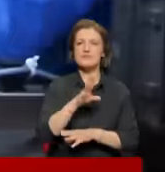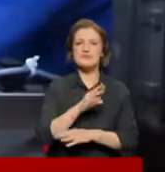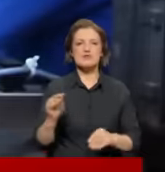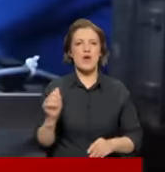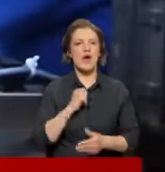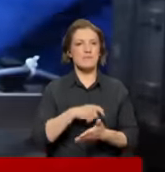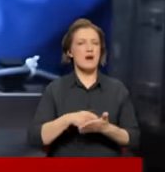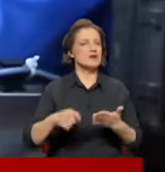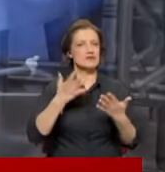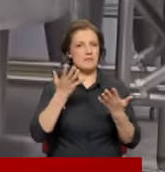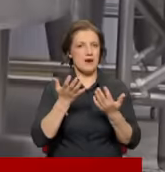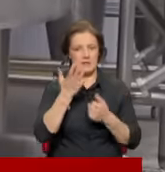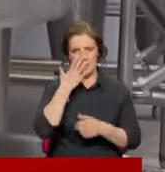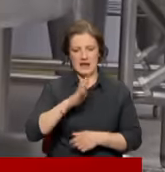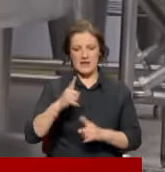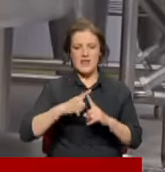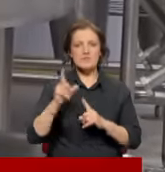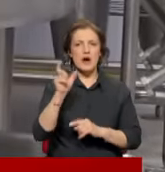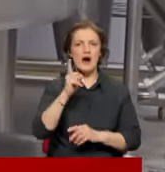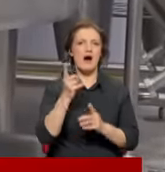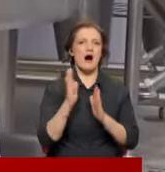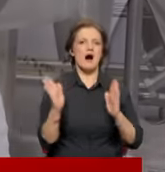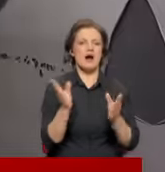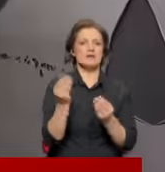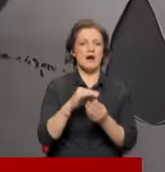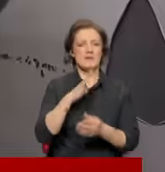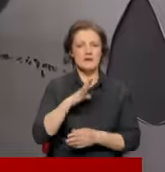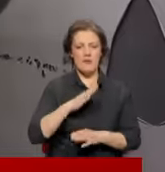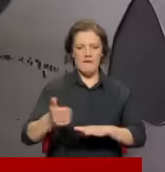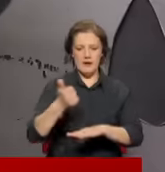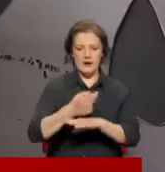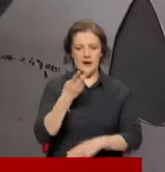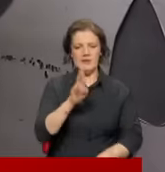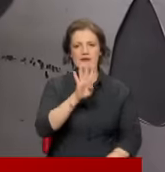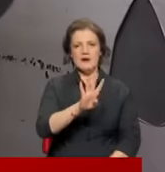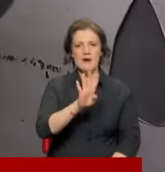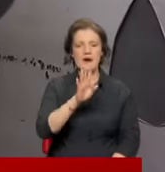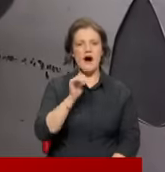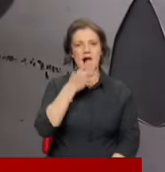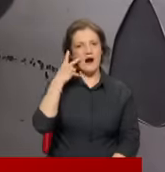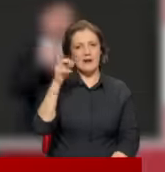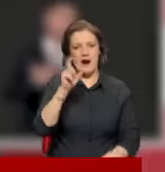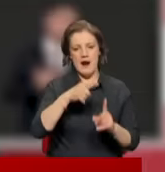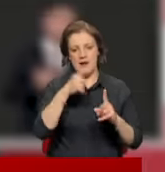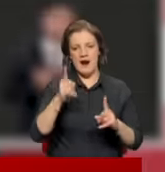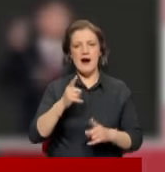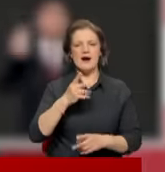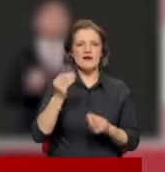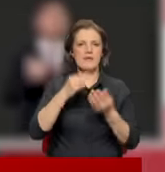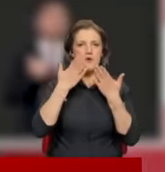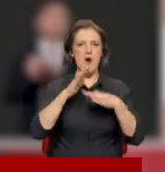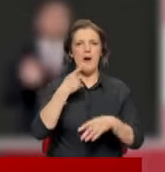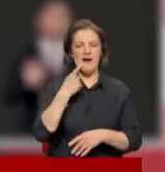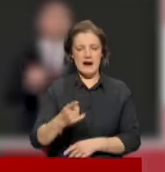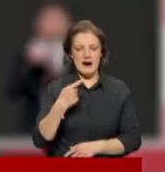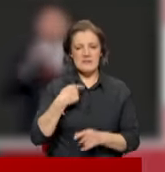asgari ücretlinin beklentisi Temmuz'da ara zam. Ama iktidar 2024 Aralık ayına kadar zam yok diyor. Tavrımız